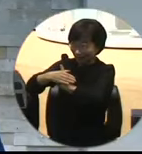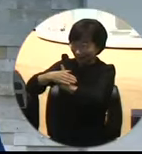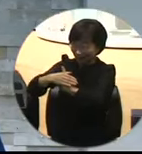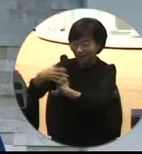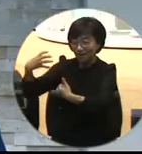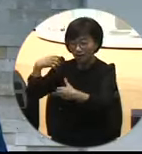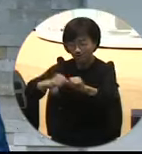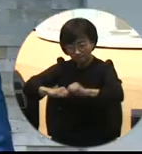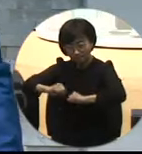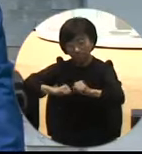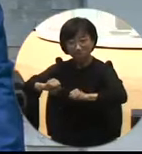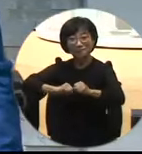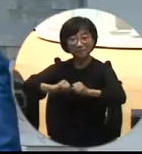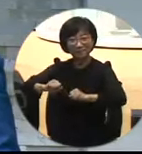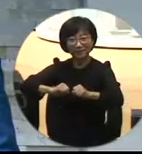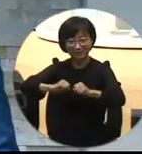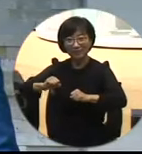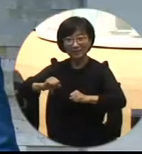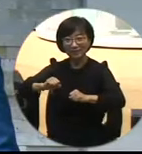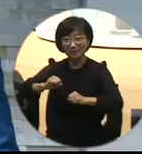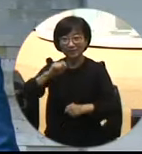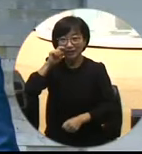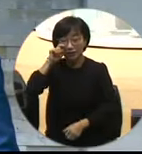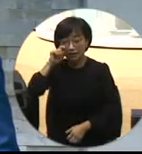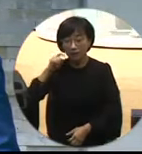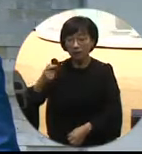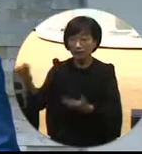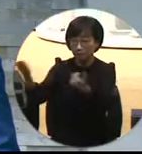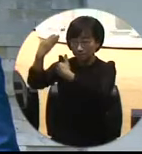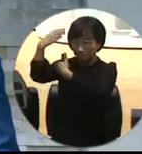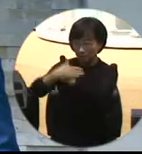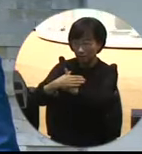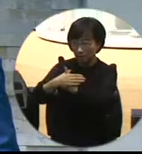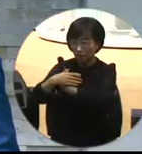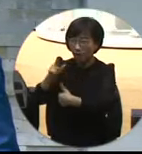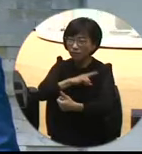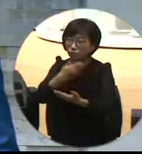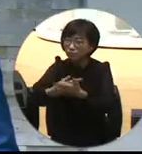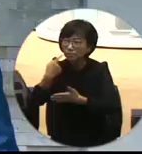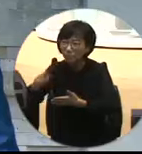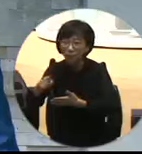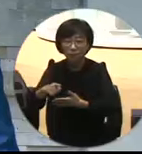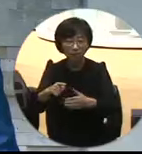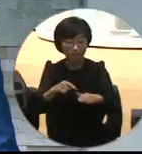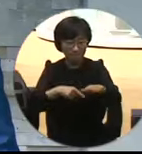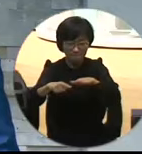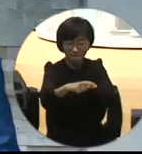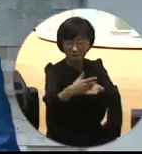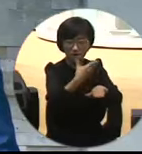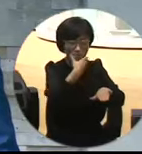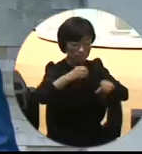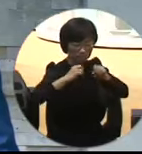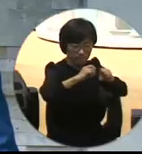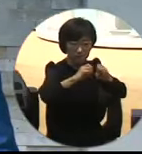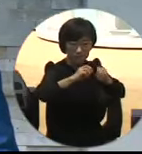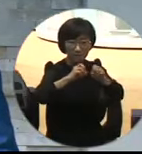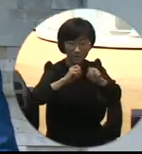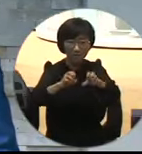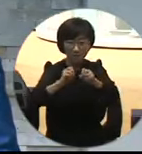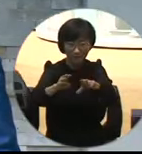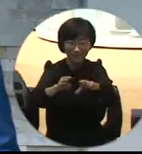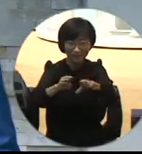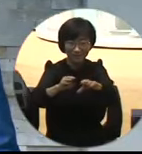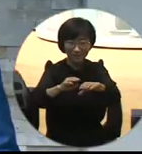아시겠어요? 그 직분 중에서 영혼 살리는 거 복음 전하는 거 앞장서서 실제로 현장을